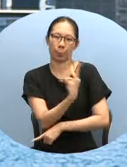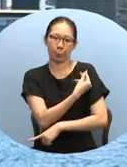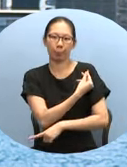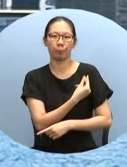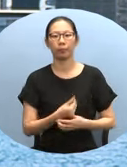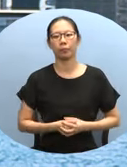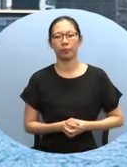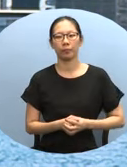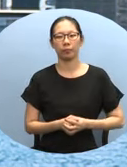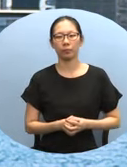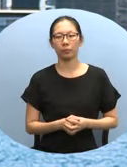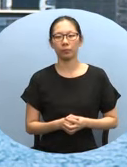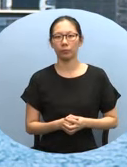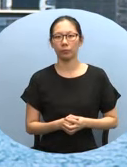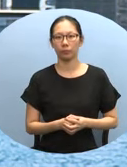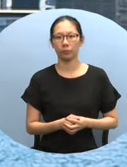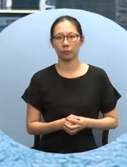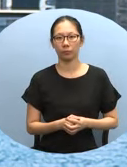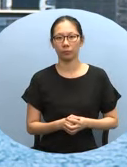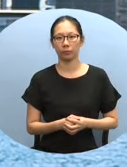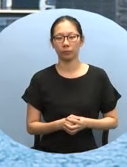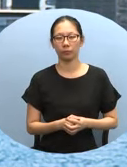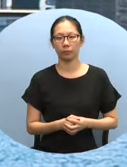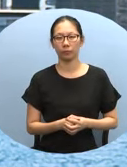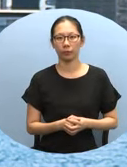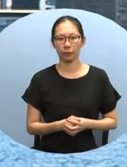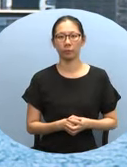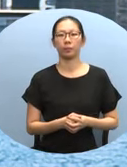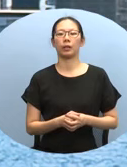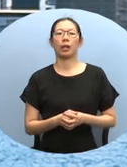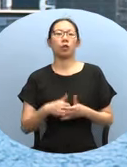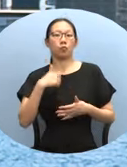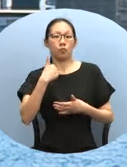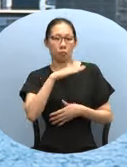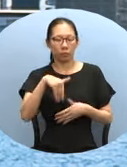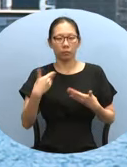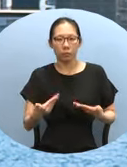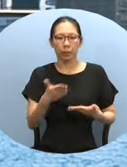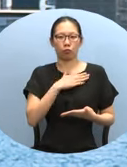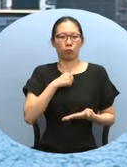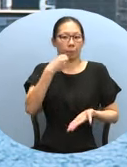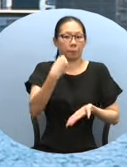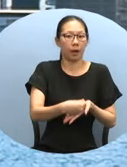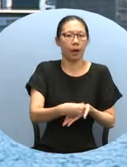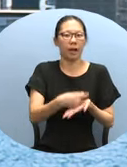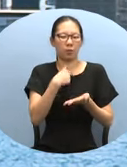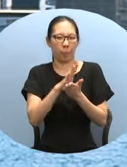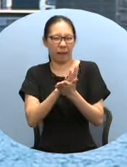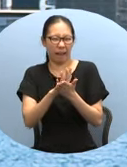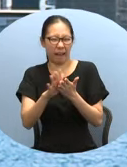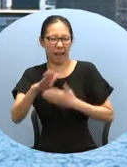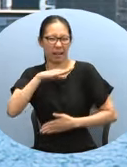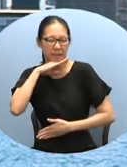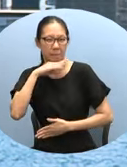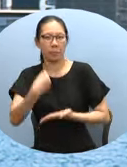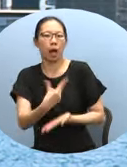嘅疫苗劑量，以確保咧即使我哋咧係用呢個預先採購協議購入嘅候選疫